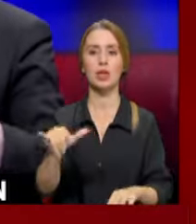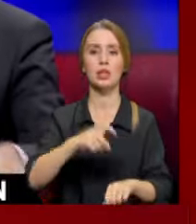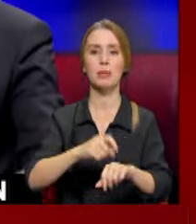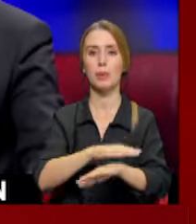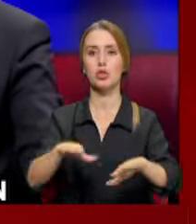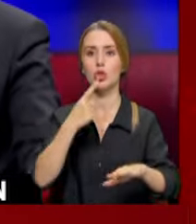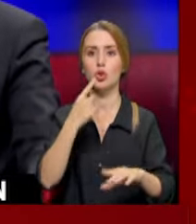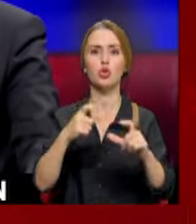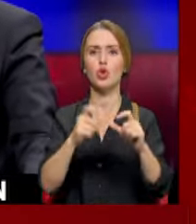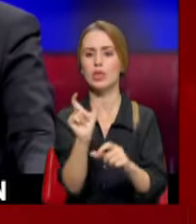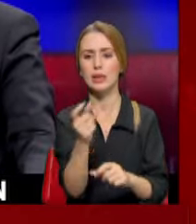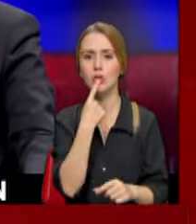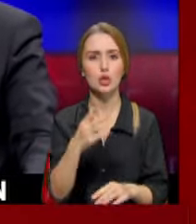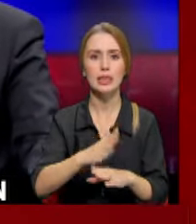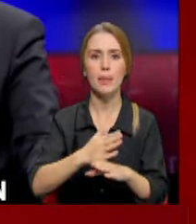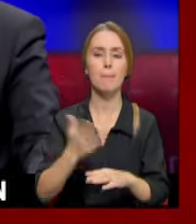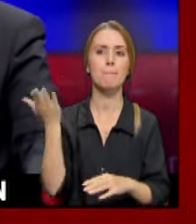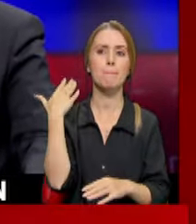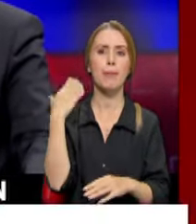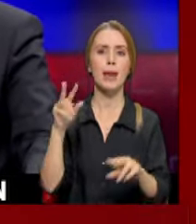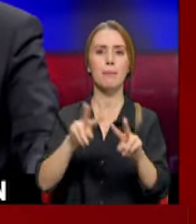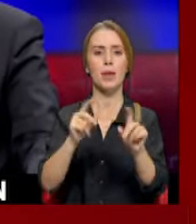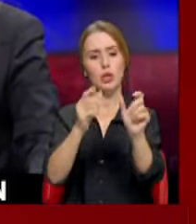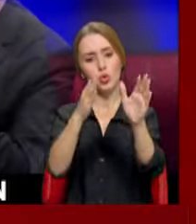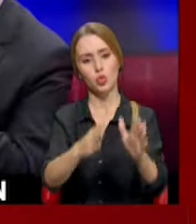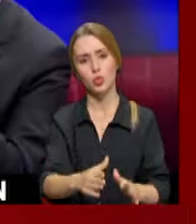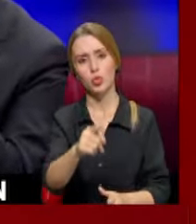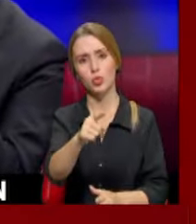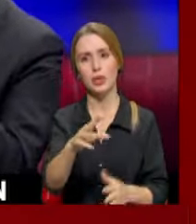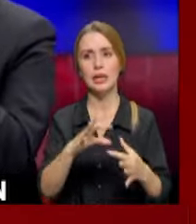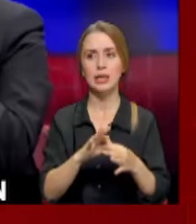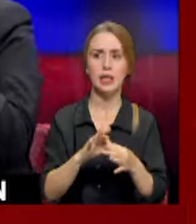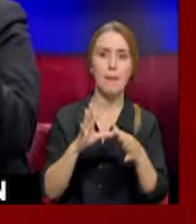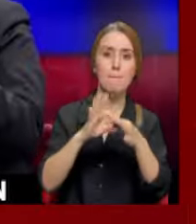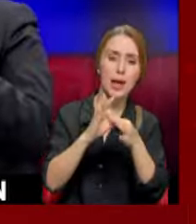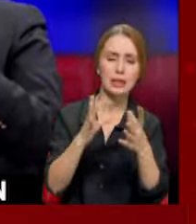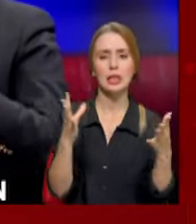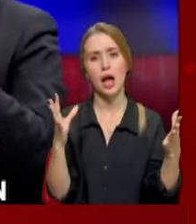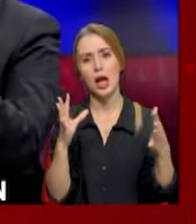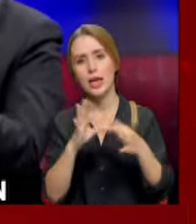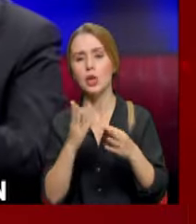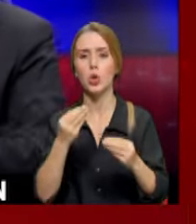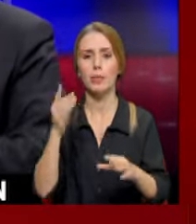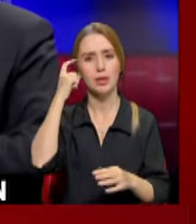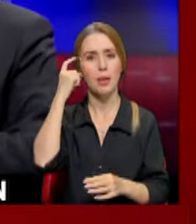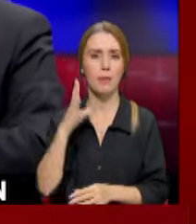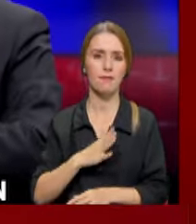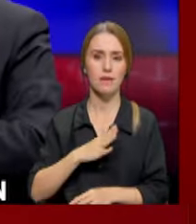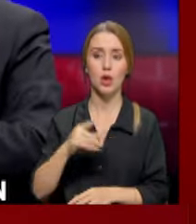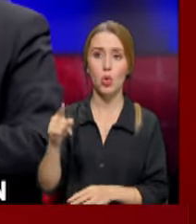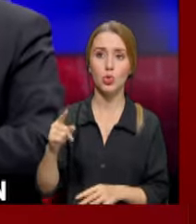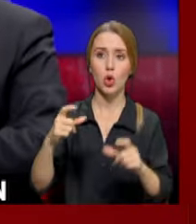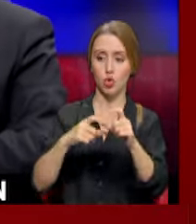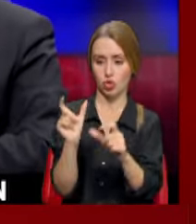Neden Sorosçu diyor? Zamanında belki ya Mehmet Uçum'un TESEV'le olan bağlantısından için diye tahmin ediyorum. Havalaya